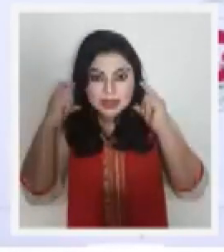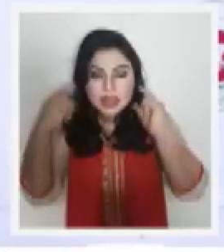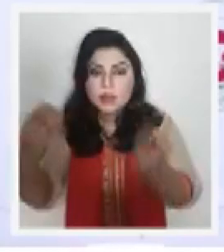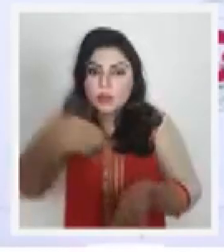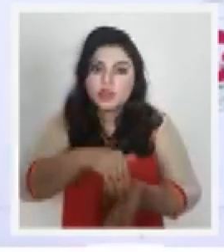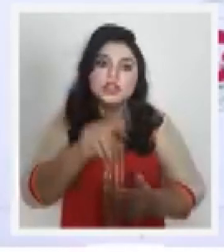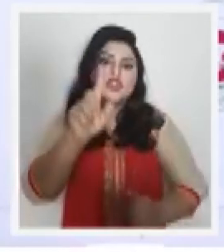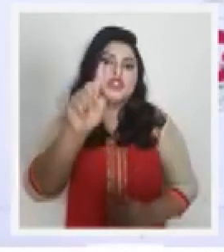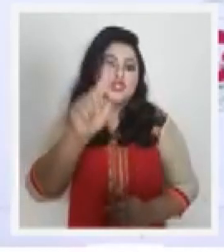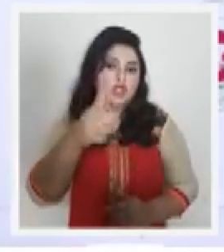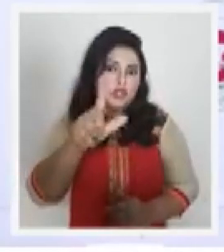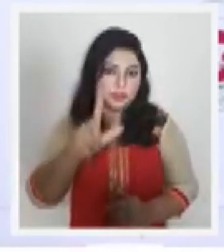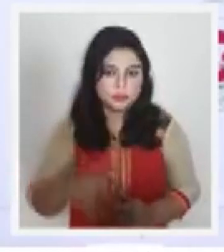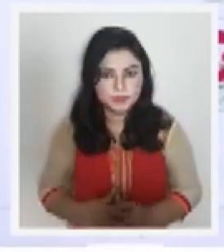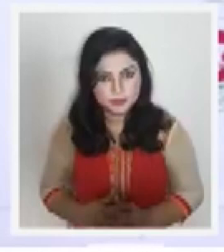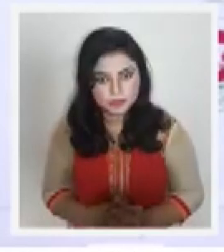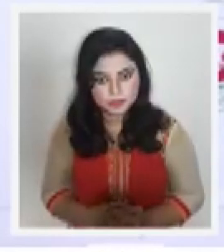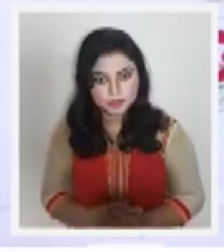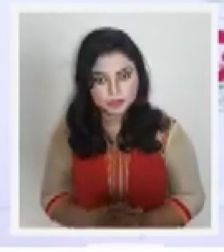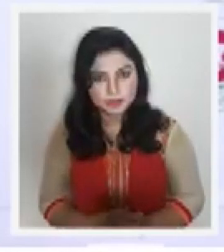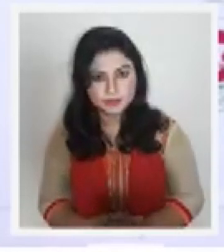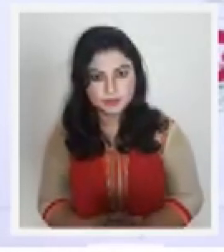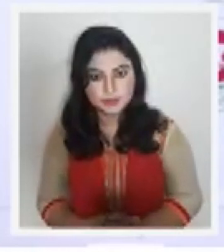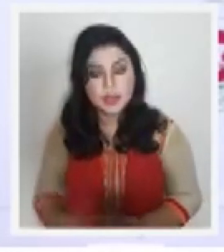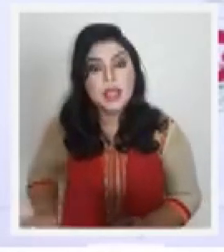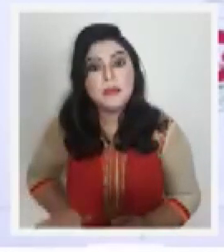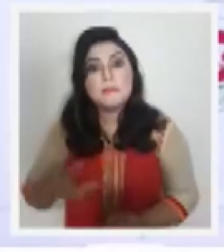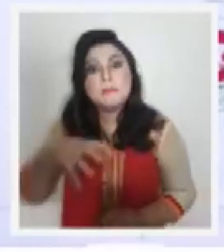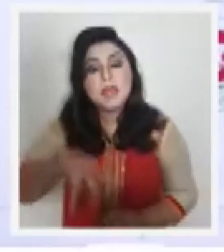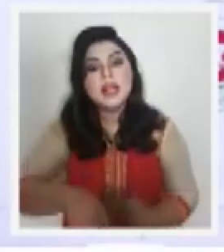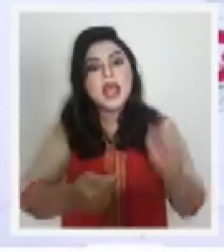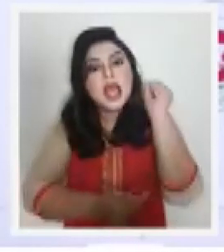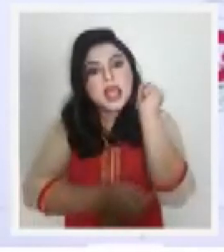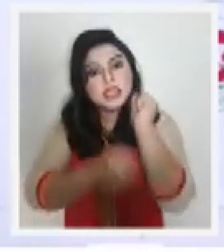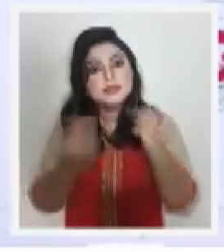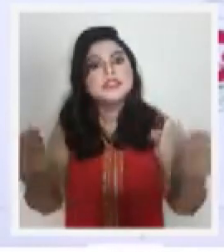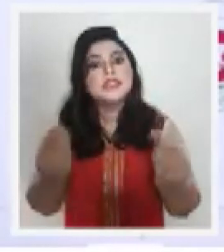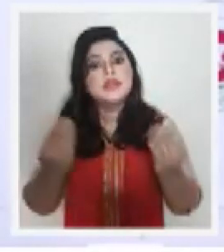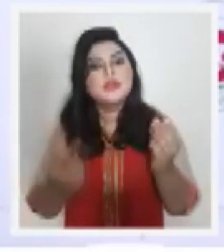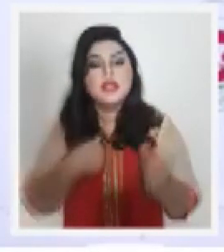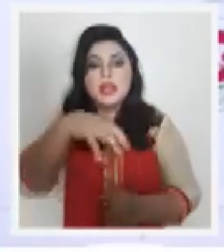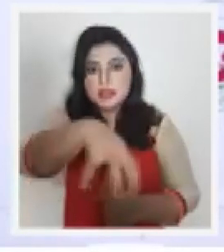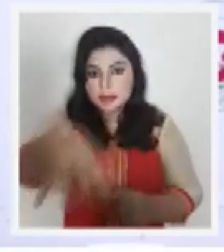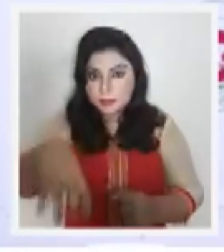আছেন 235 জন এবং চট্টগ্রাম মহানগরীতে আইসিইউ শয্যায় রোগী ভর্তি আছেন 17 জন।